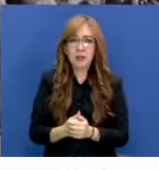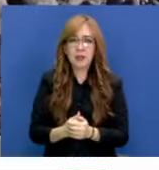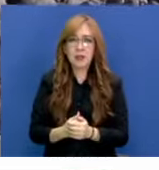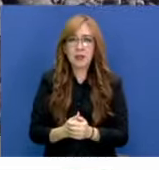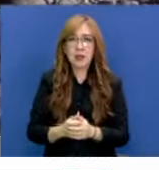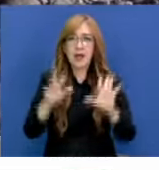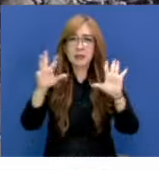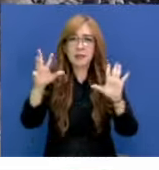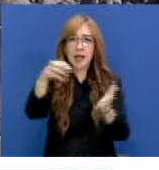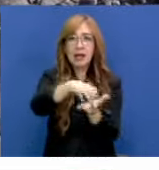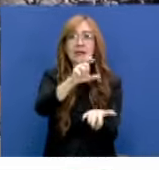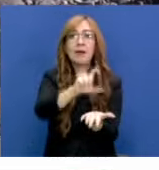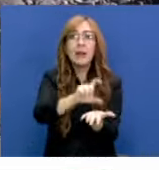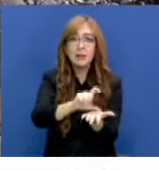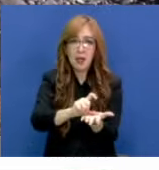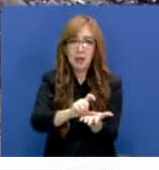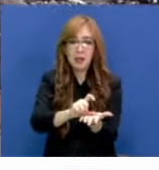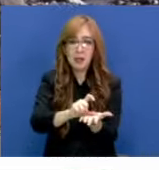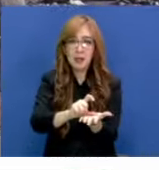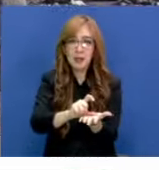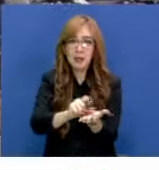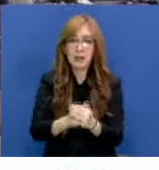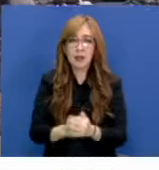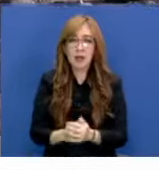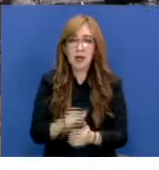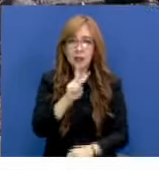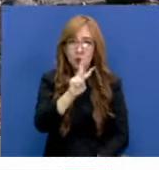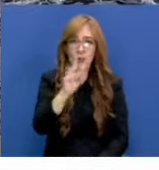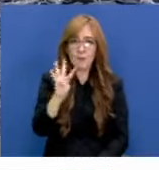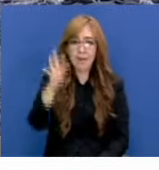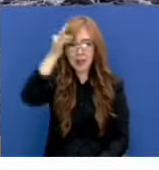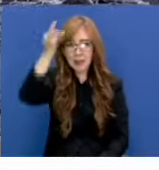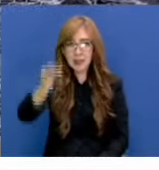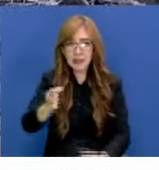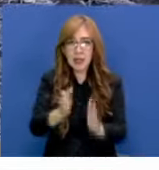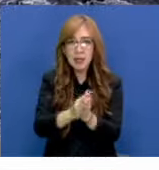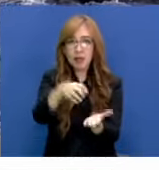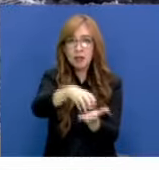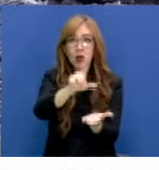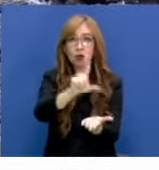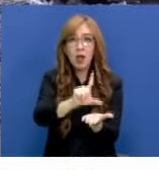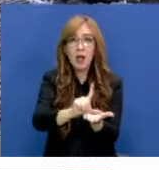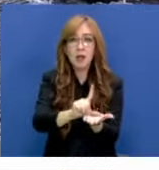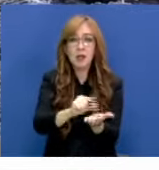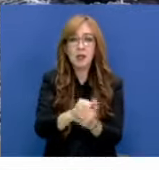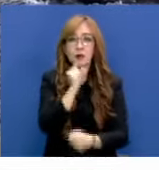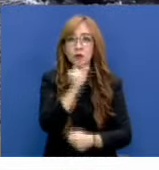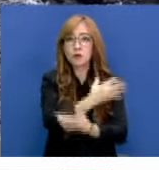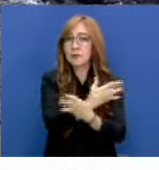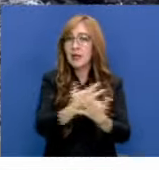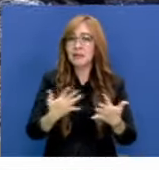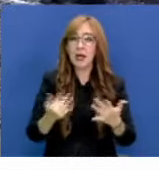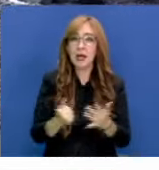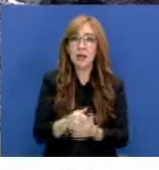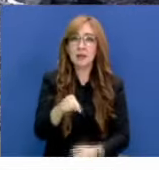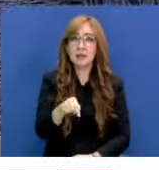kecamatan yang terdapat 24 desa dan kelurahan. Untuk masyarakat sendiri